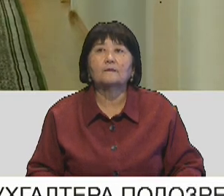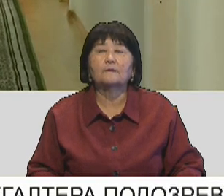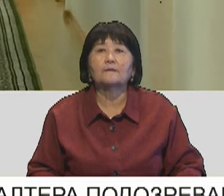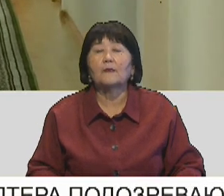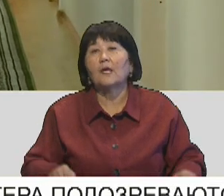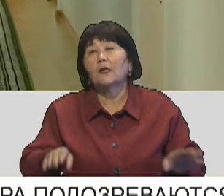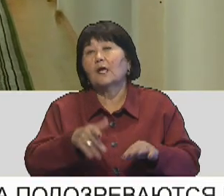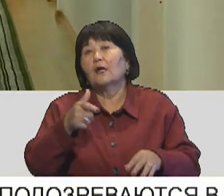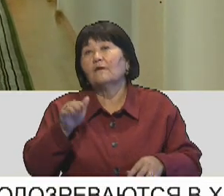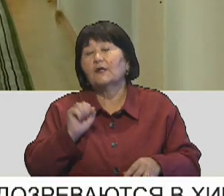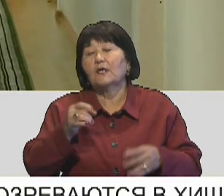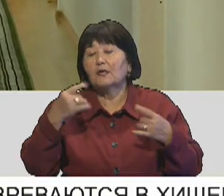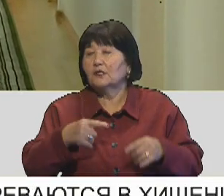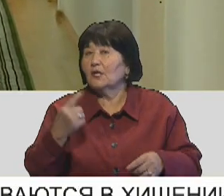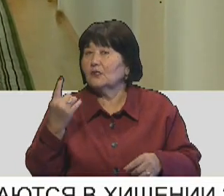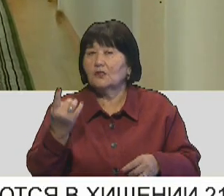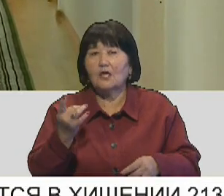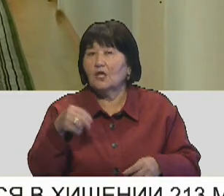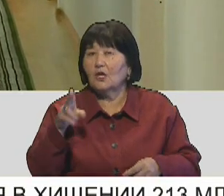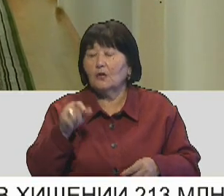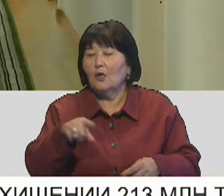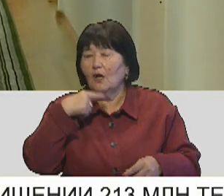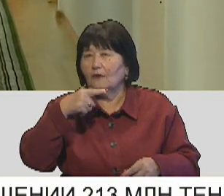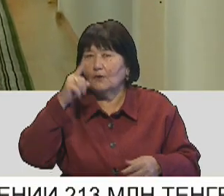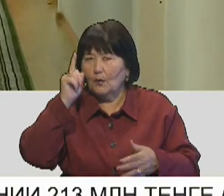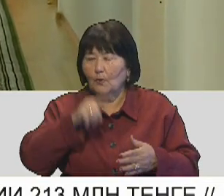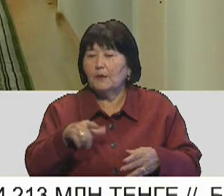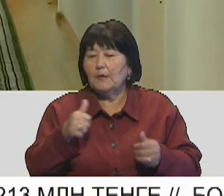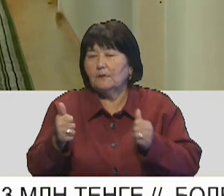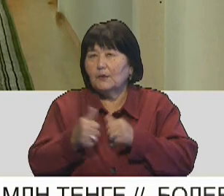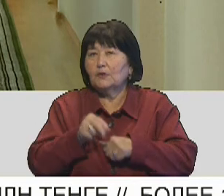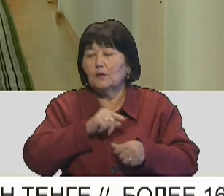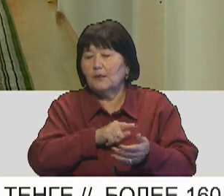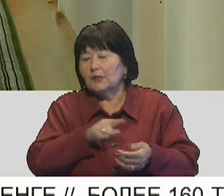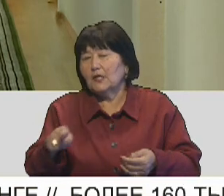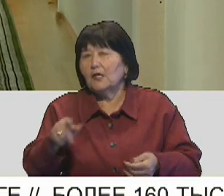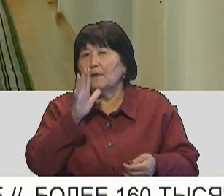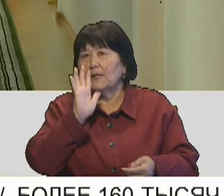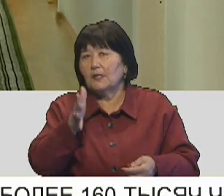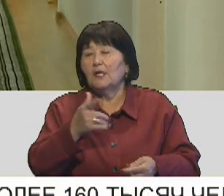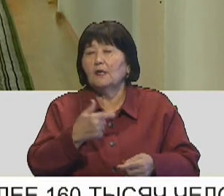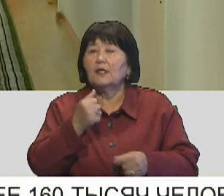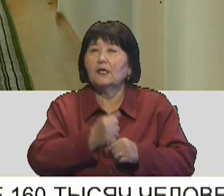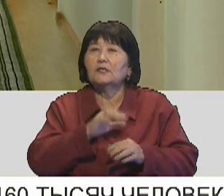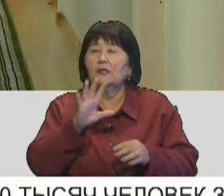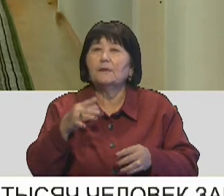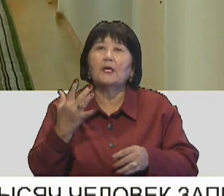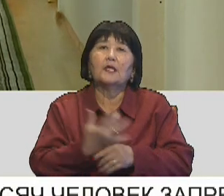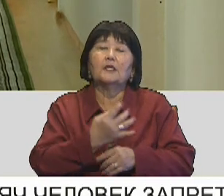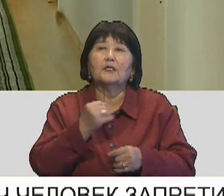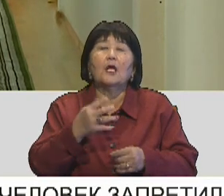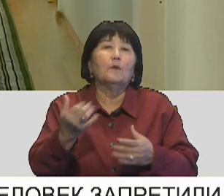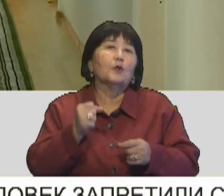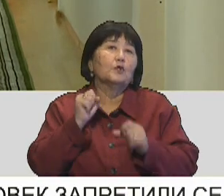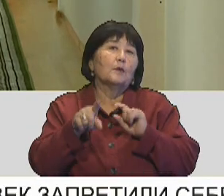такие как Фин рождаются редко говорю уверенно потому как с ним бобок работал в течение свыше 5 лет видел его п раз в день получал